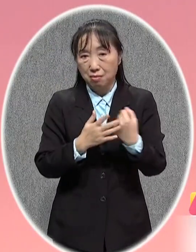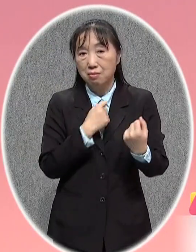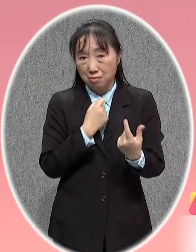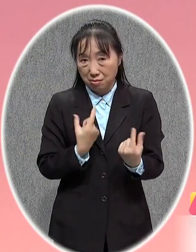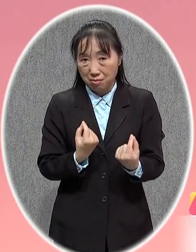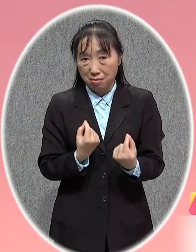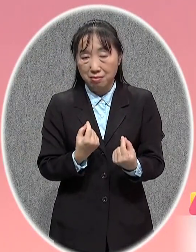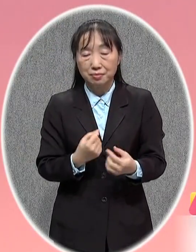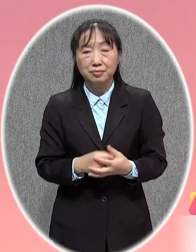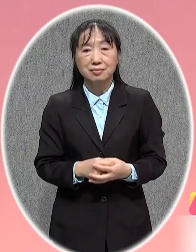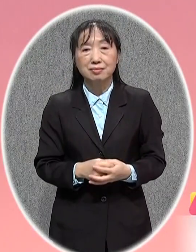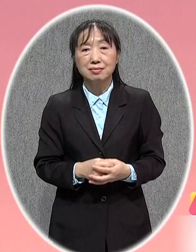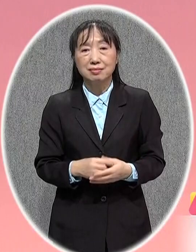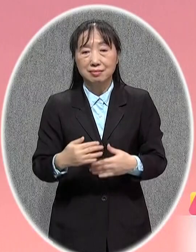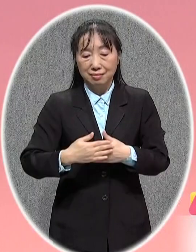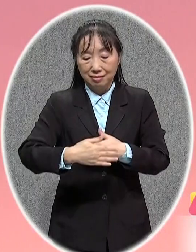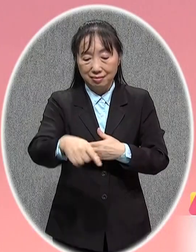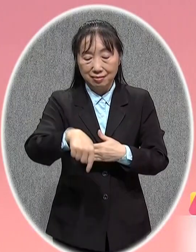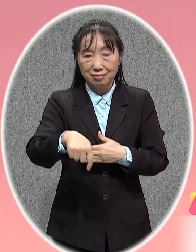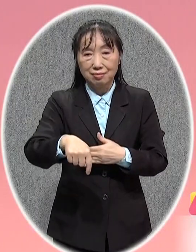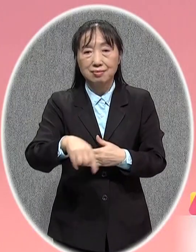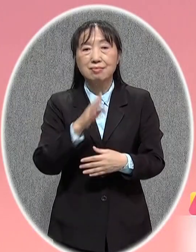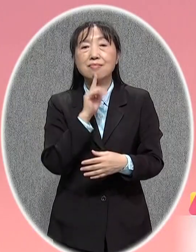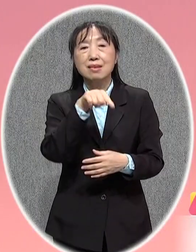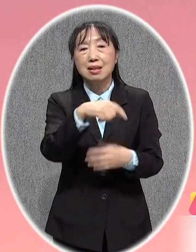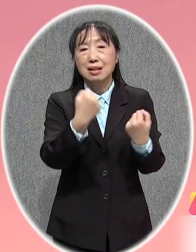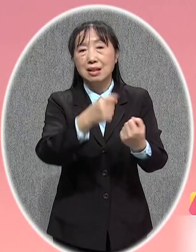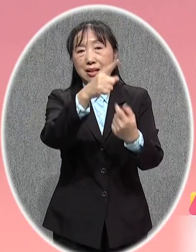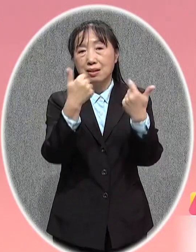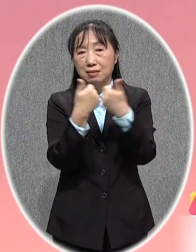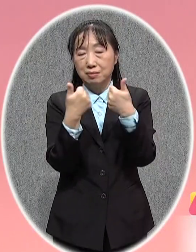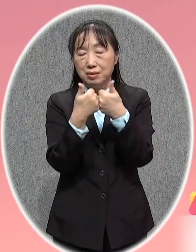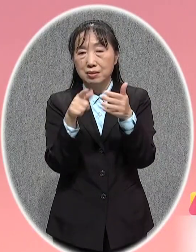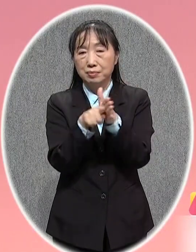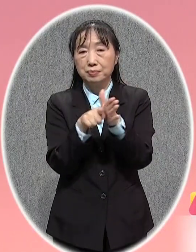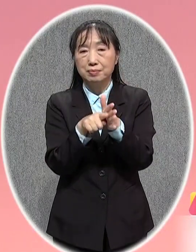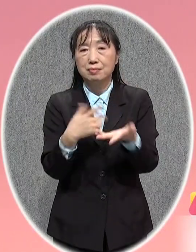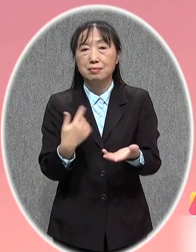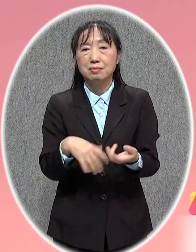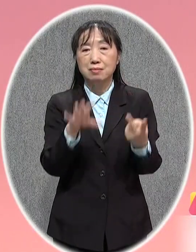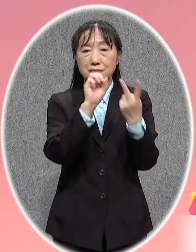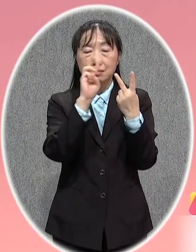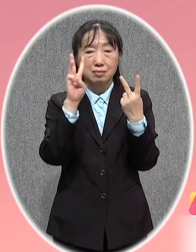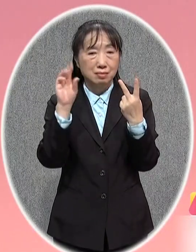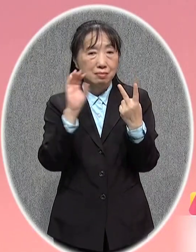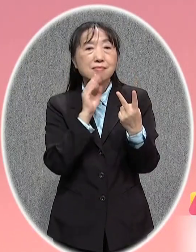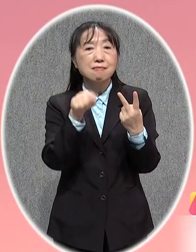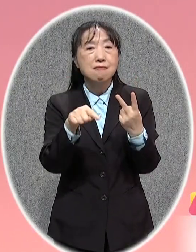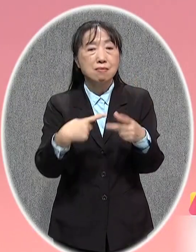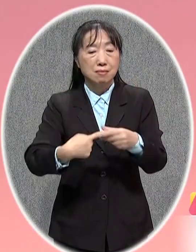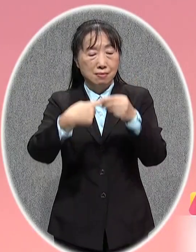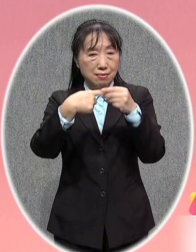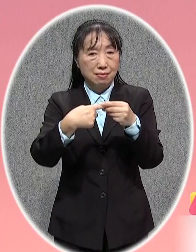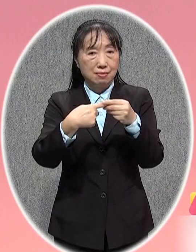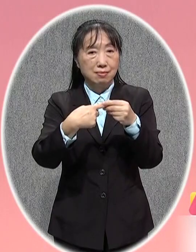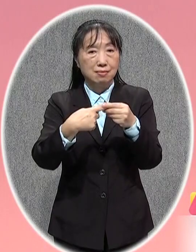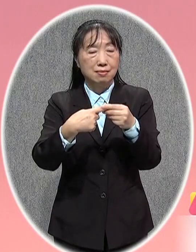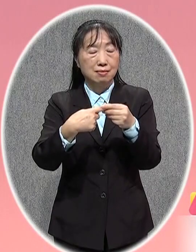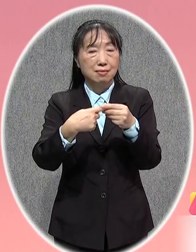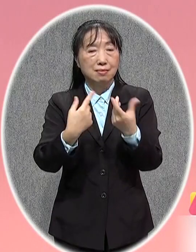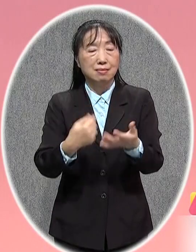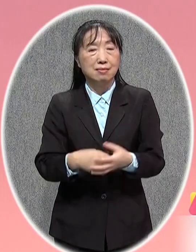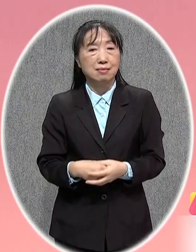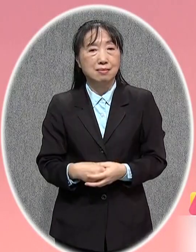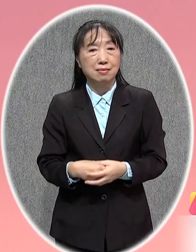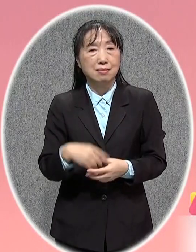个路径里面，在 COP26 里面最重要的，尤其在2030年的第一阶段的这个减的